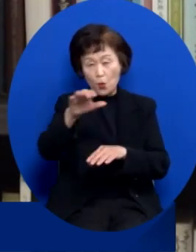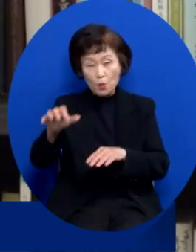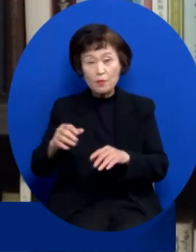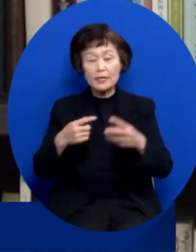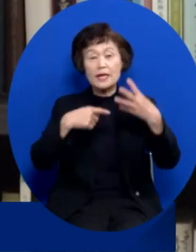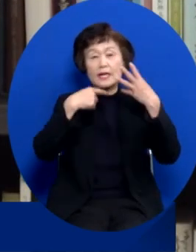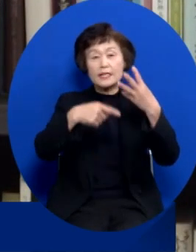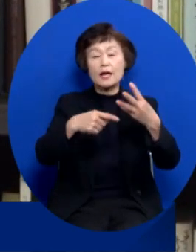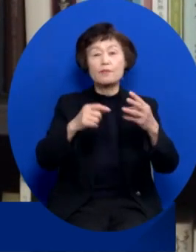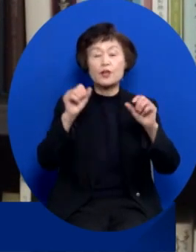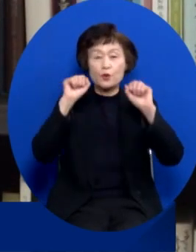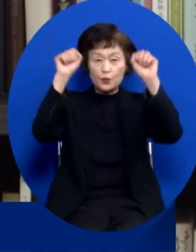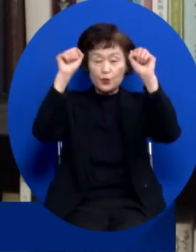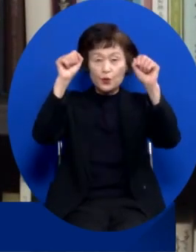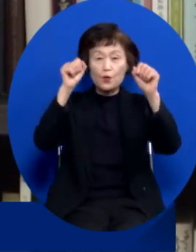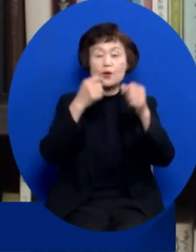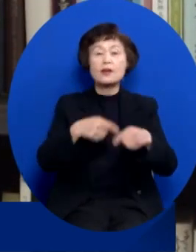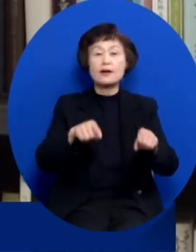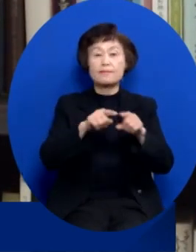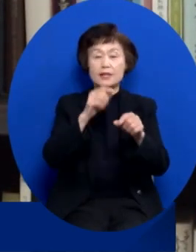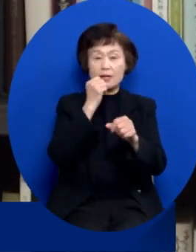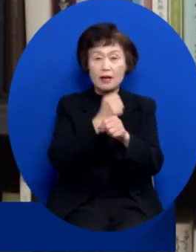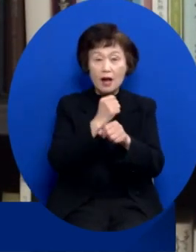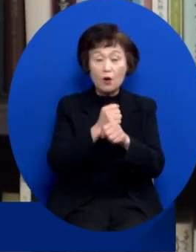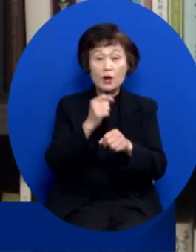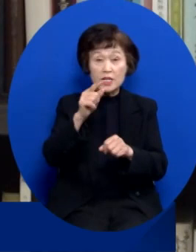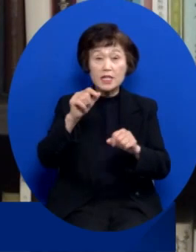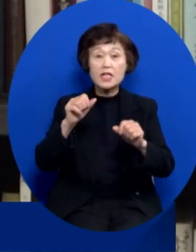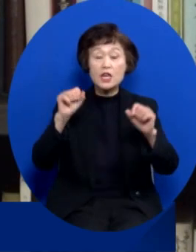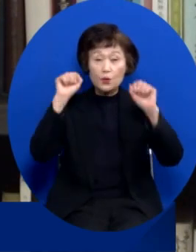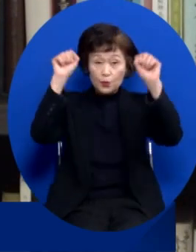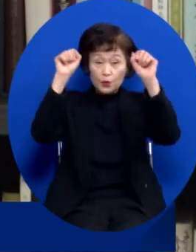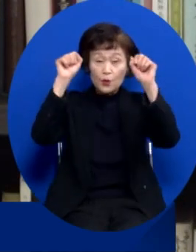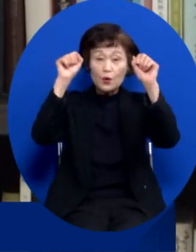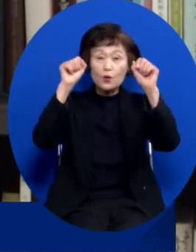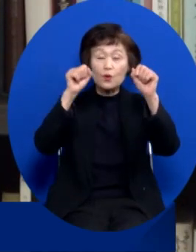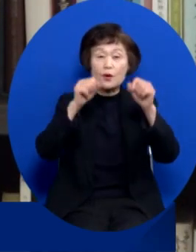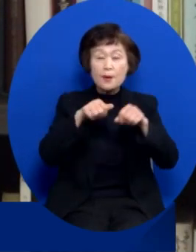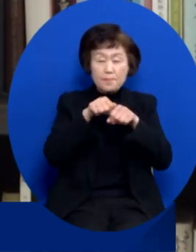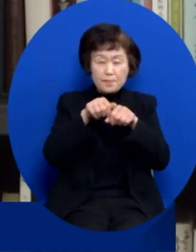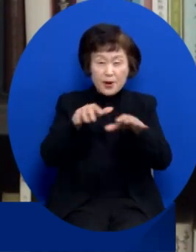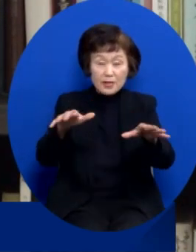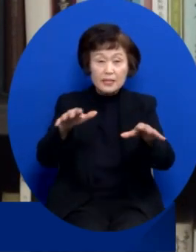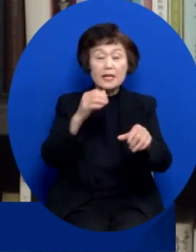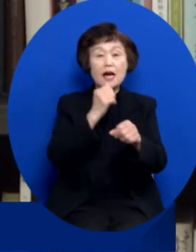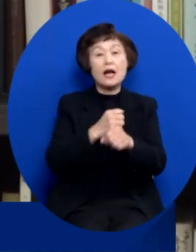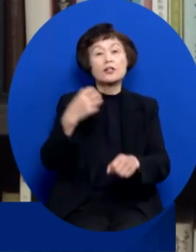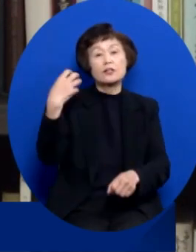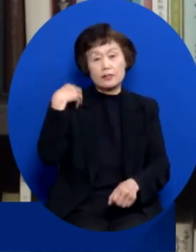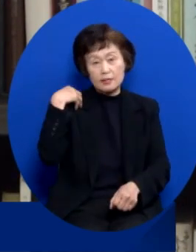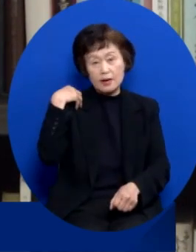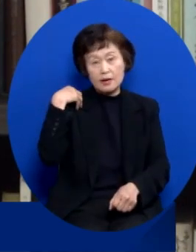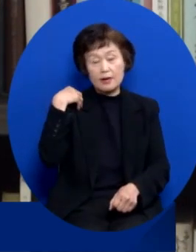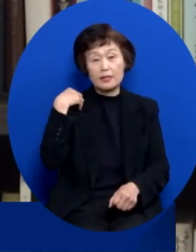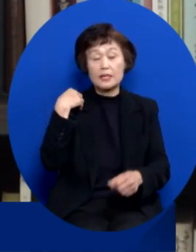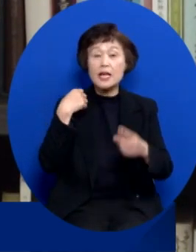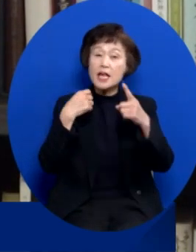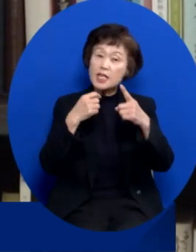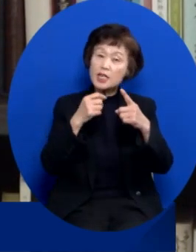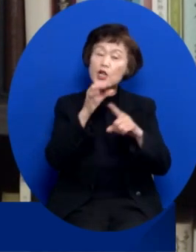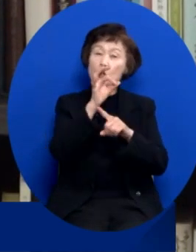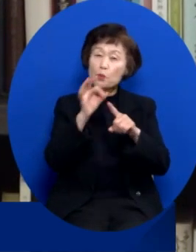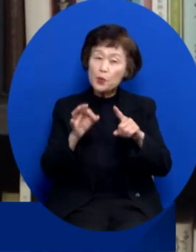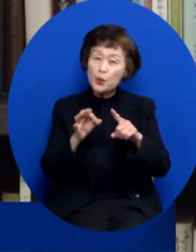3.1운동을 전개하고 또 이 운동을 퍼지게 하는 그런 역할을 했던 1%밖에 안